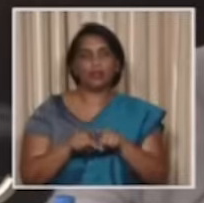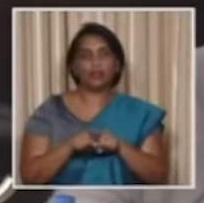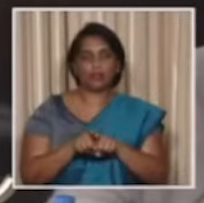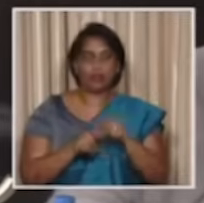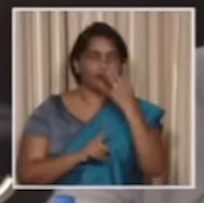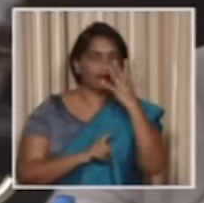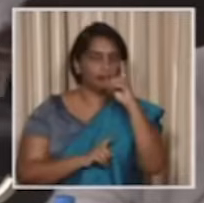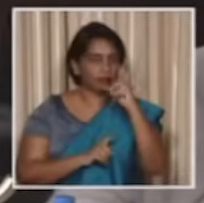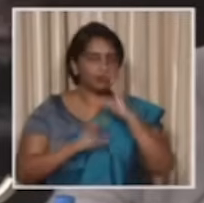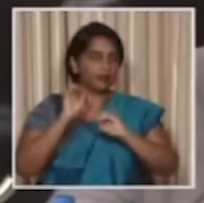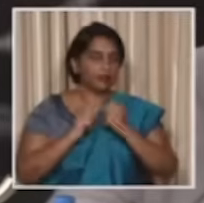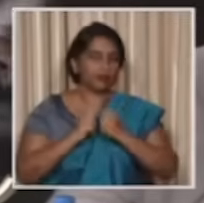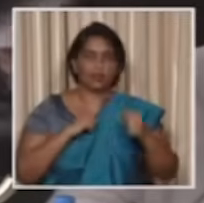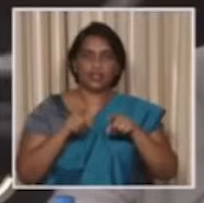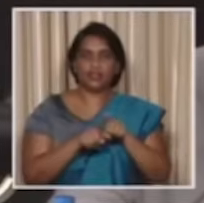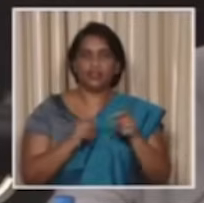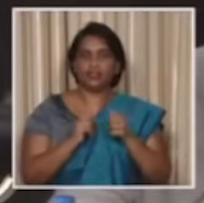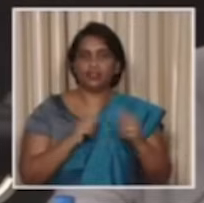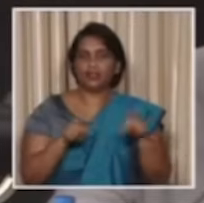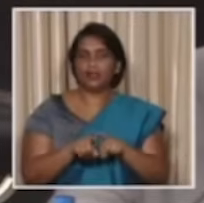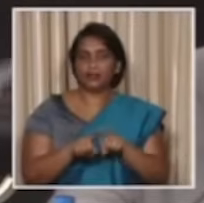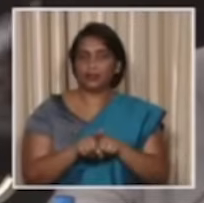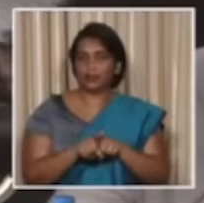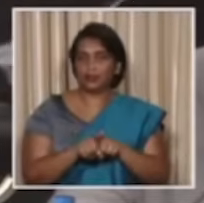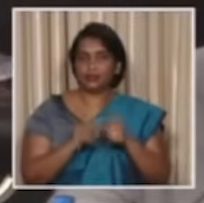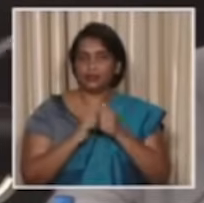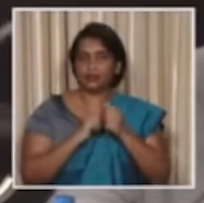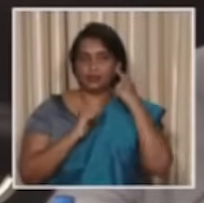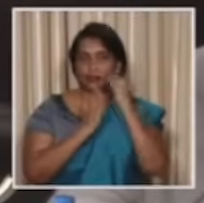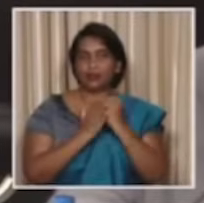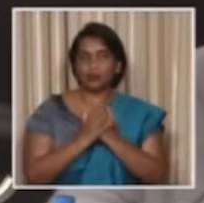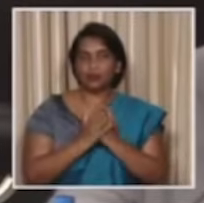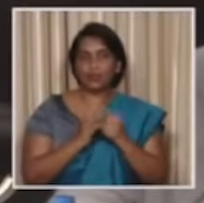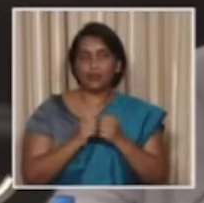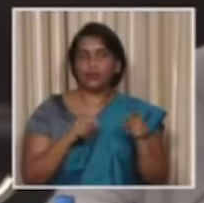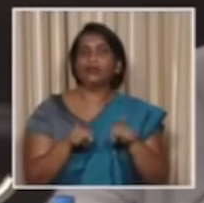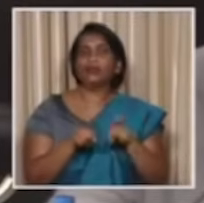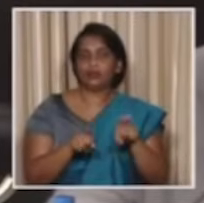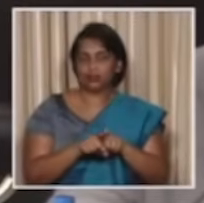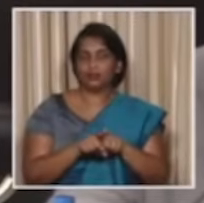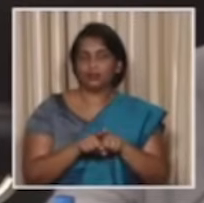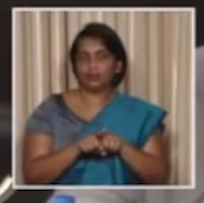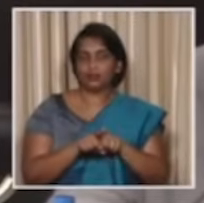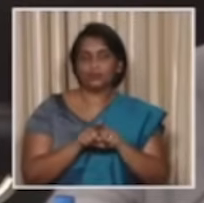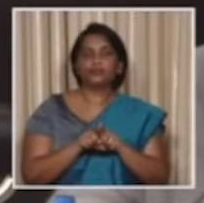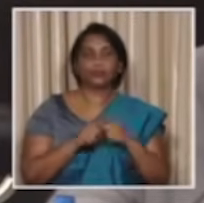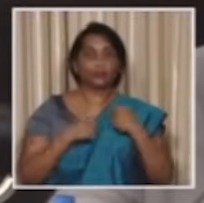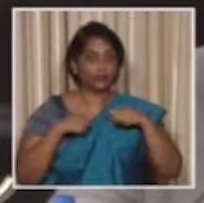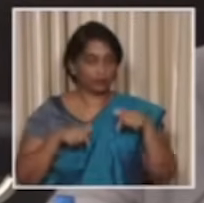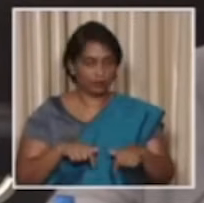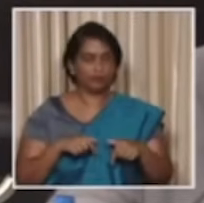4.5ක් හෝ 20ක් හෝ යම් කිසි ප්‍රමාණයක් අතර නමුත් 50%ක වගේ කැපීමක් සිද්ධ වෙන්නේ නැහැ කියන එකත් අපි